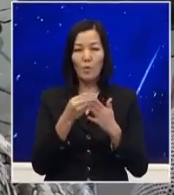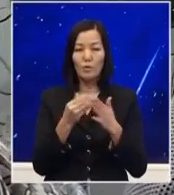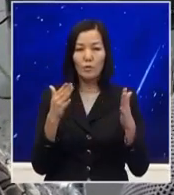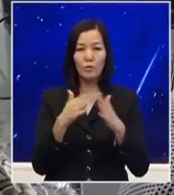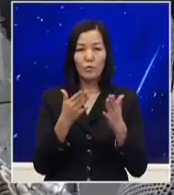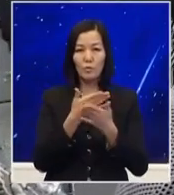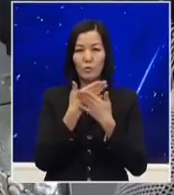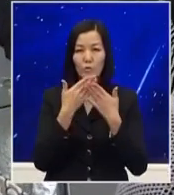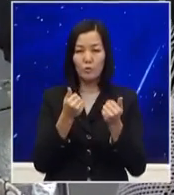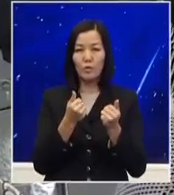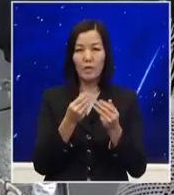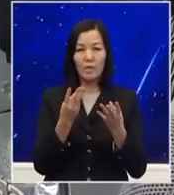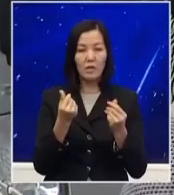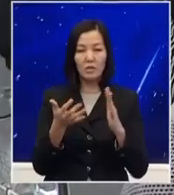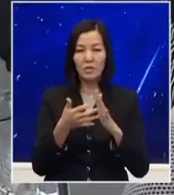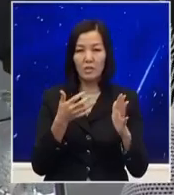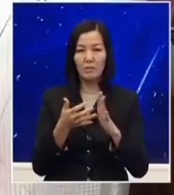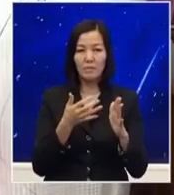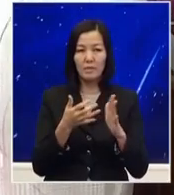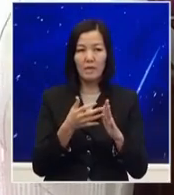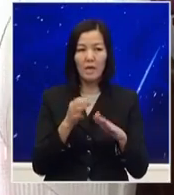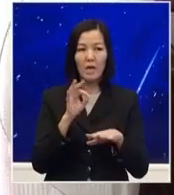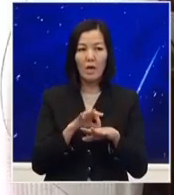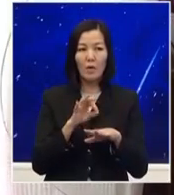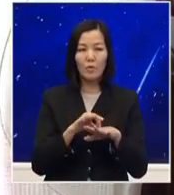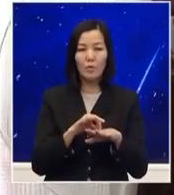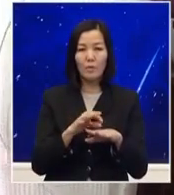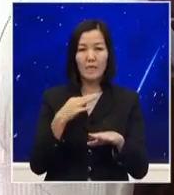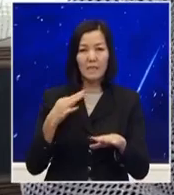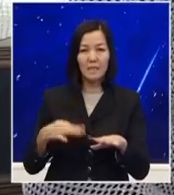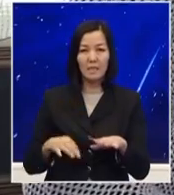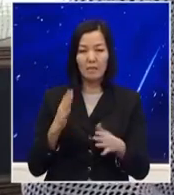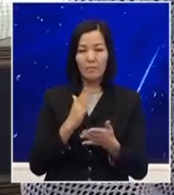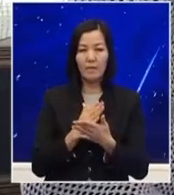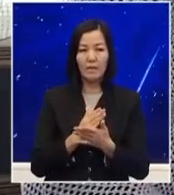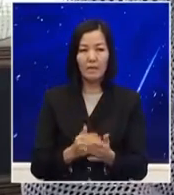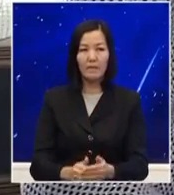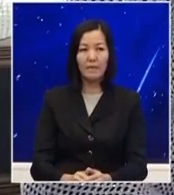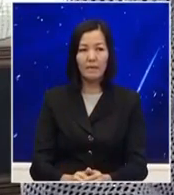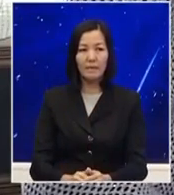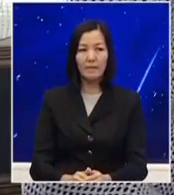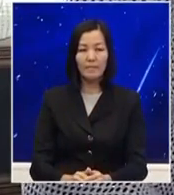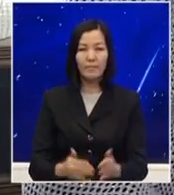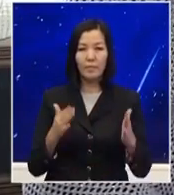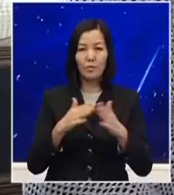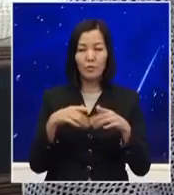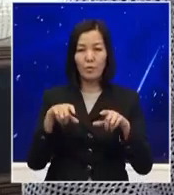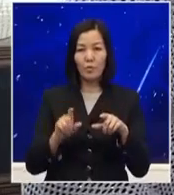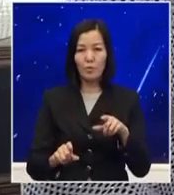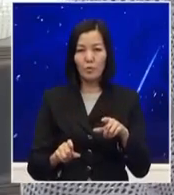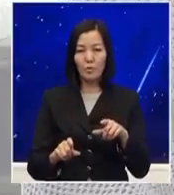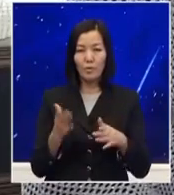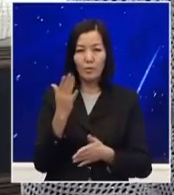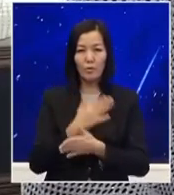мүмкіндіктері жоқ. Оның үстіне эпилепсия диагнозды ұлдары бар. Үйде отырам, ана балам мүгедек, бала